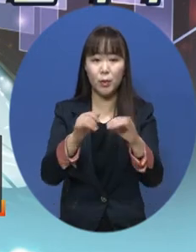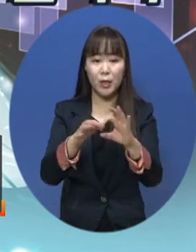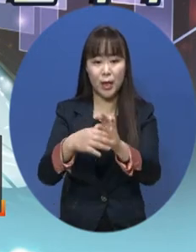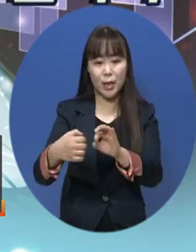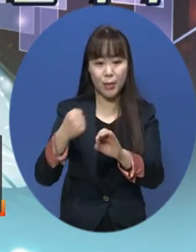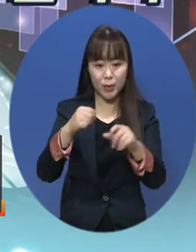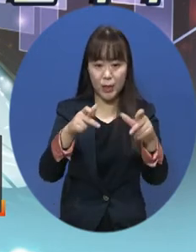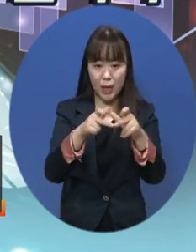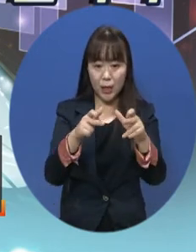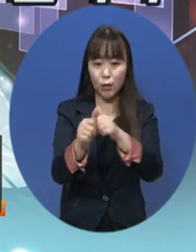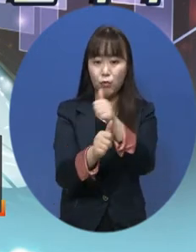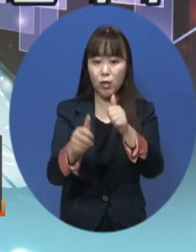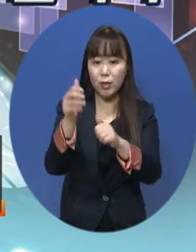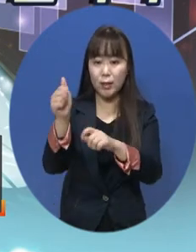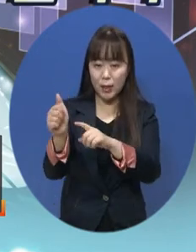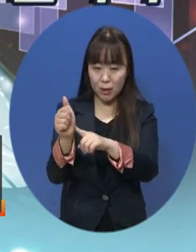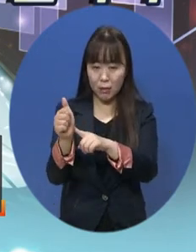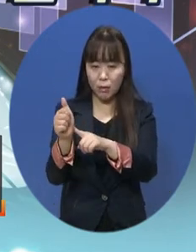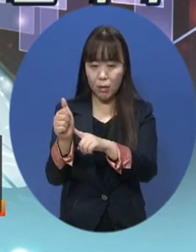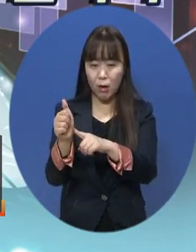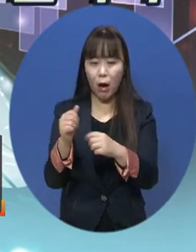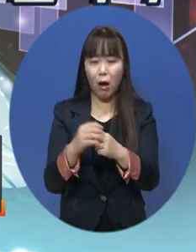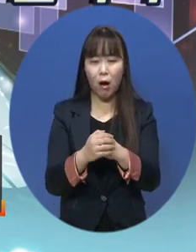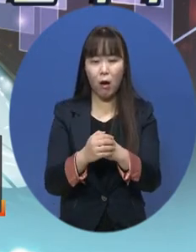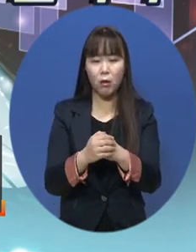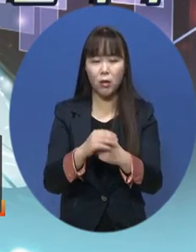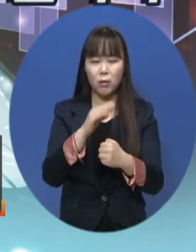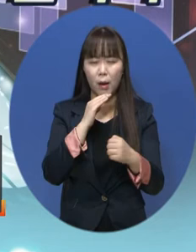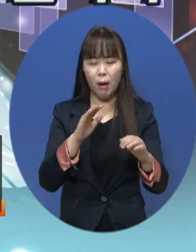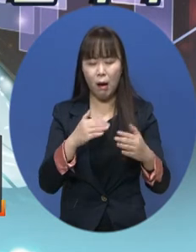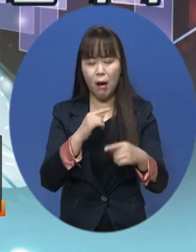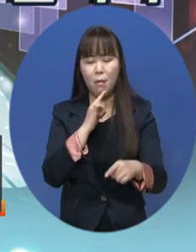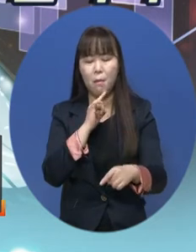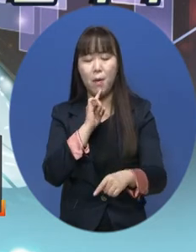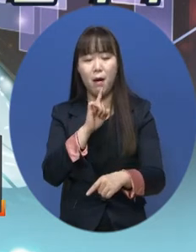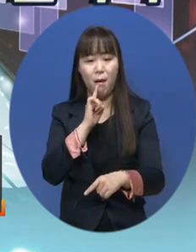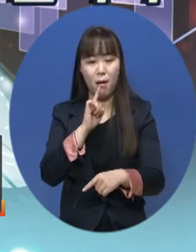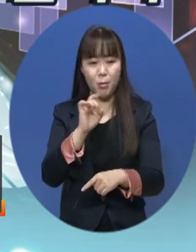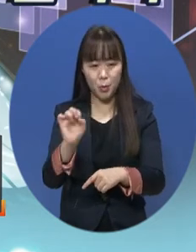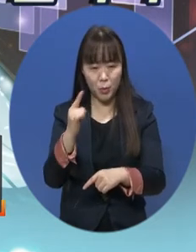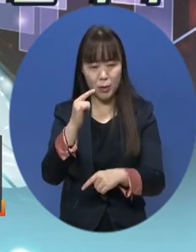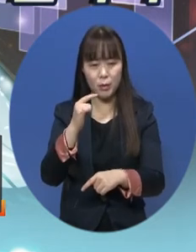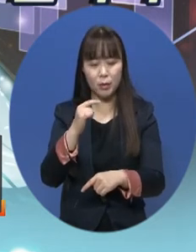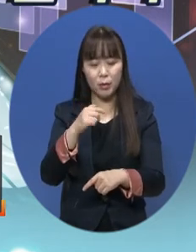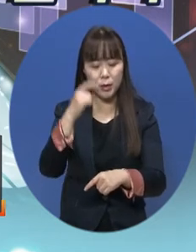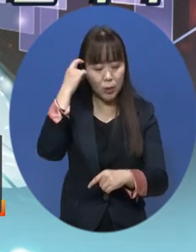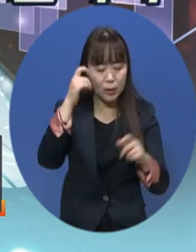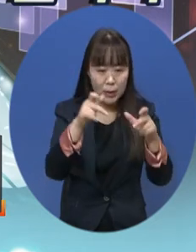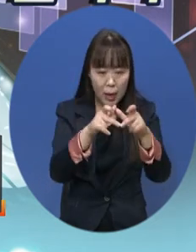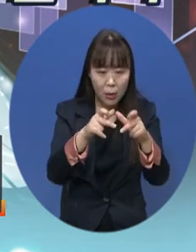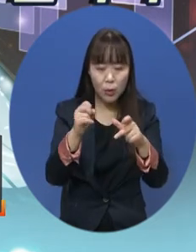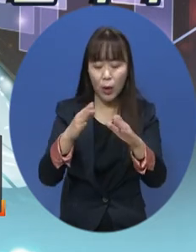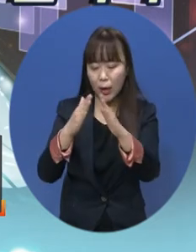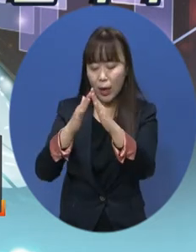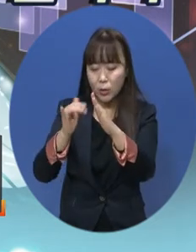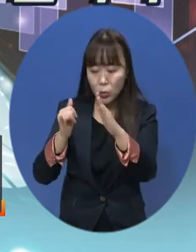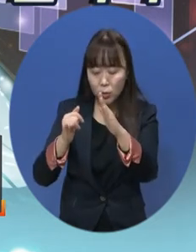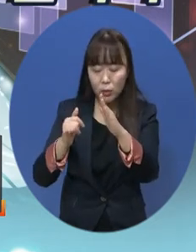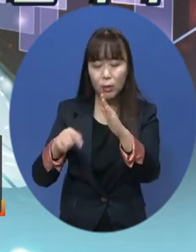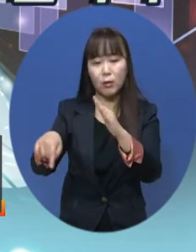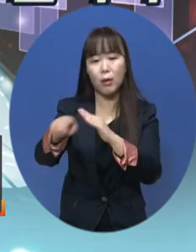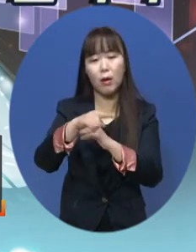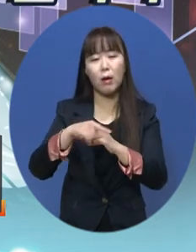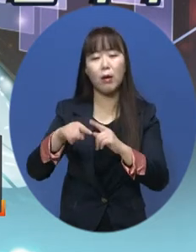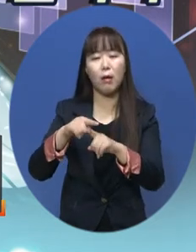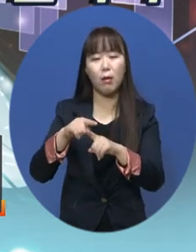국민의힘 장애인 위원장은 사력 입지 못한 언행으로 정신장애인과 그 가족들에게